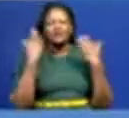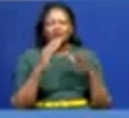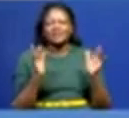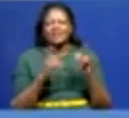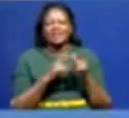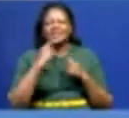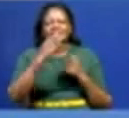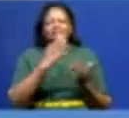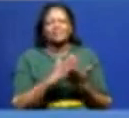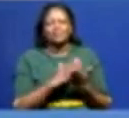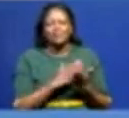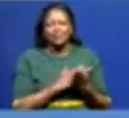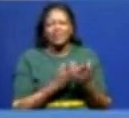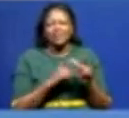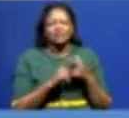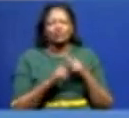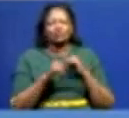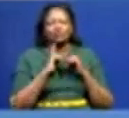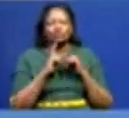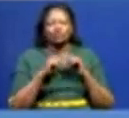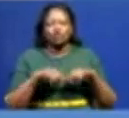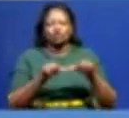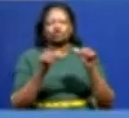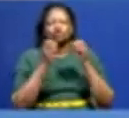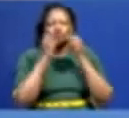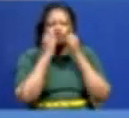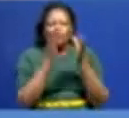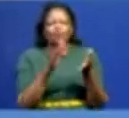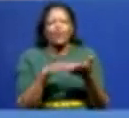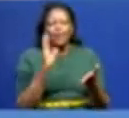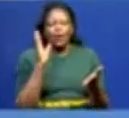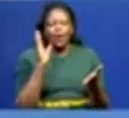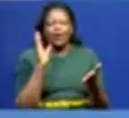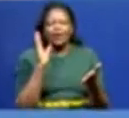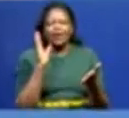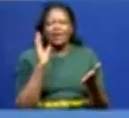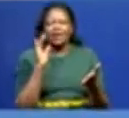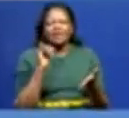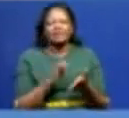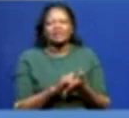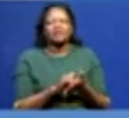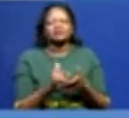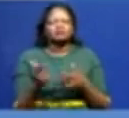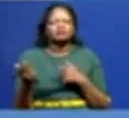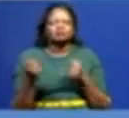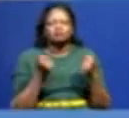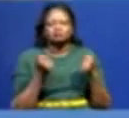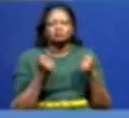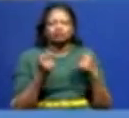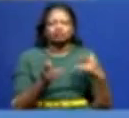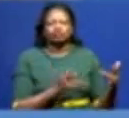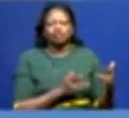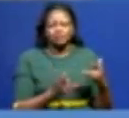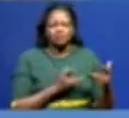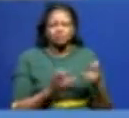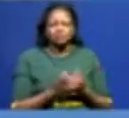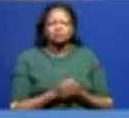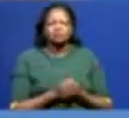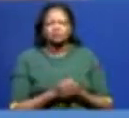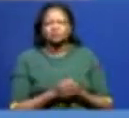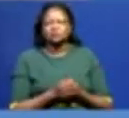Katika kipindi kijacho nitaendelea kukuletea mambo mengine yanayovutia kuhusu